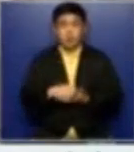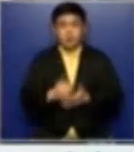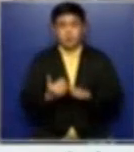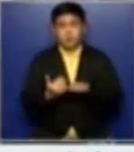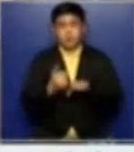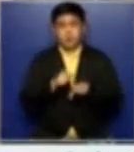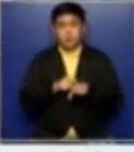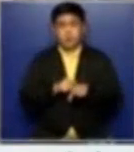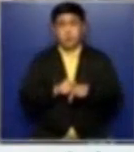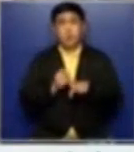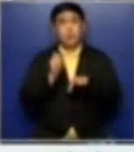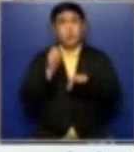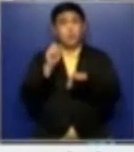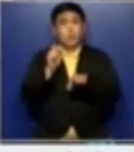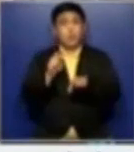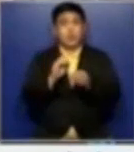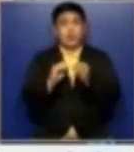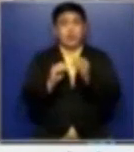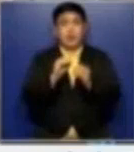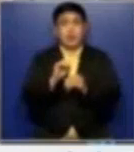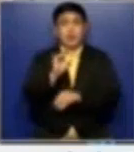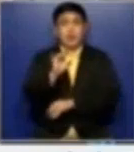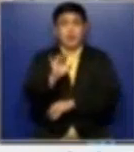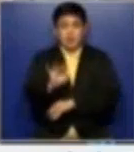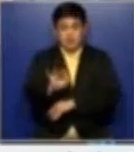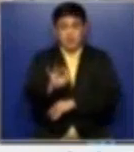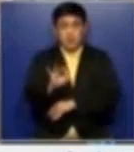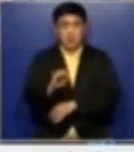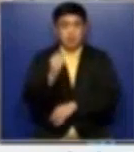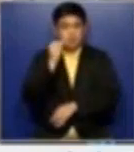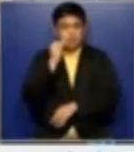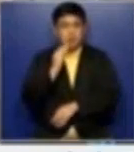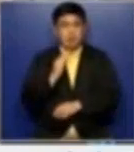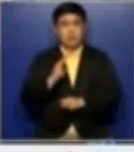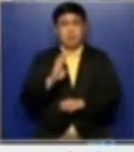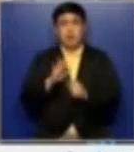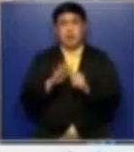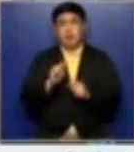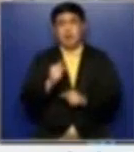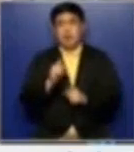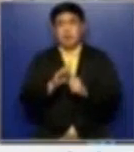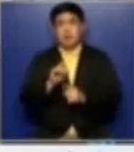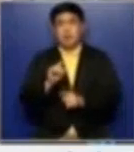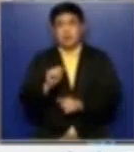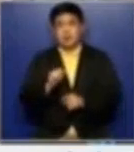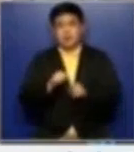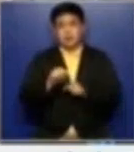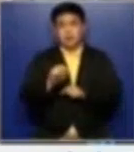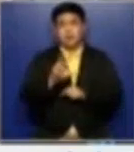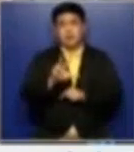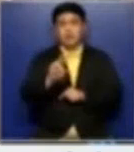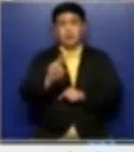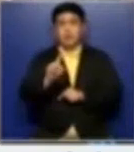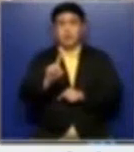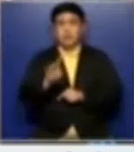แยกหมายเลข9บ้านบางเตยไปบรรจบกับทางหลวงหมายเลข3214บ้านพร้าวป